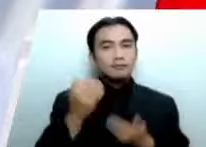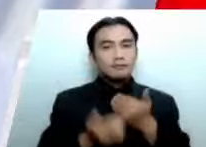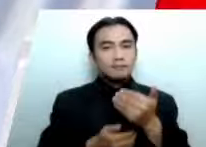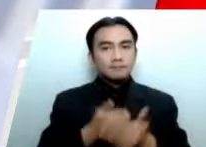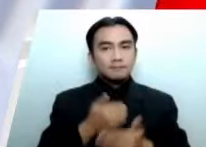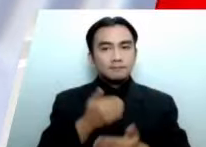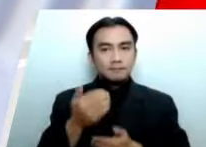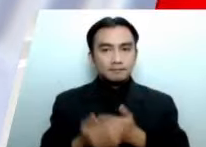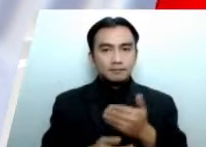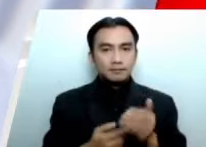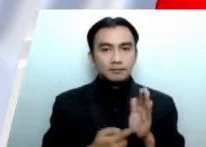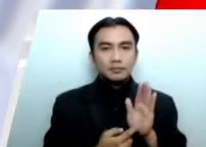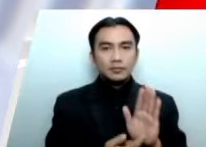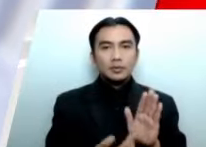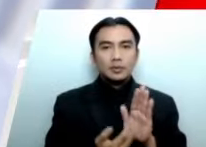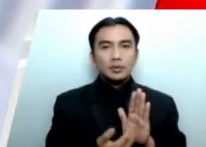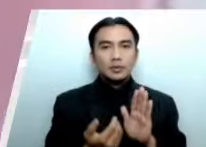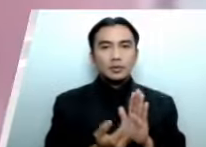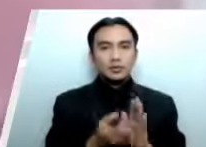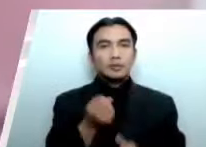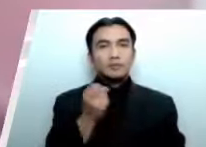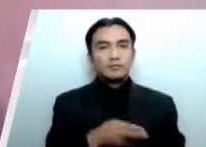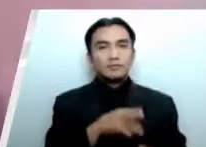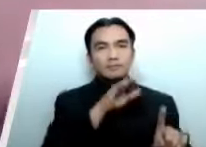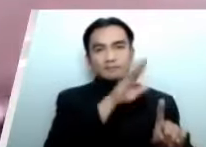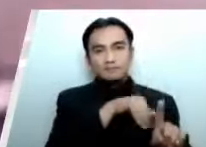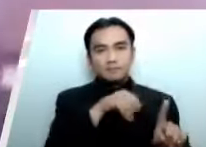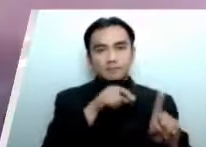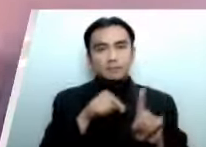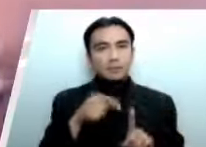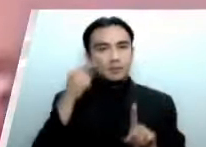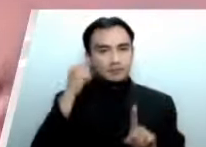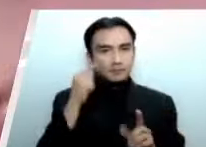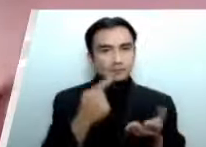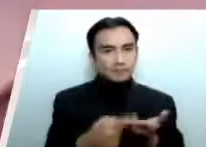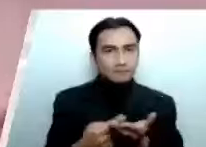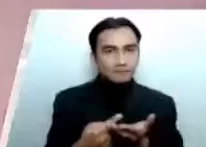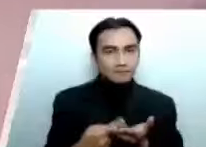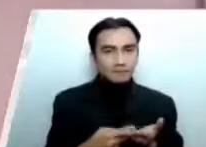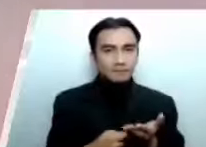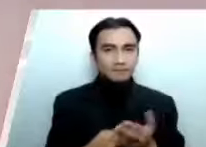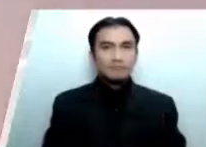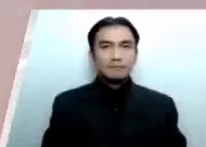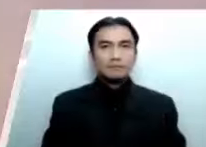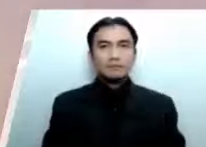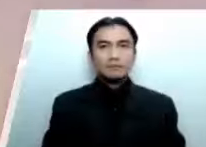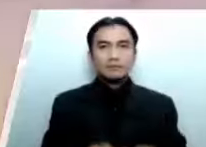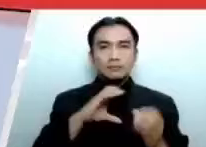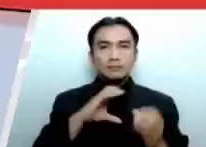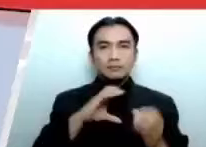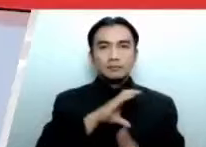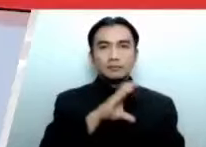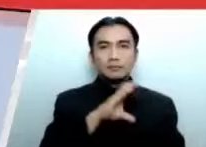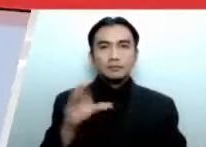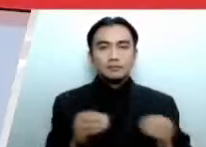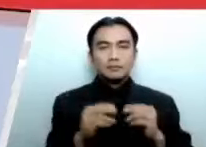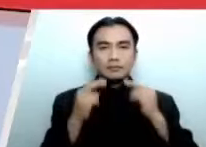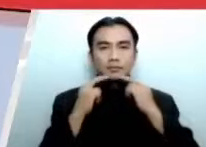issuance of the show cause order. Bernadette Reyes, nagbabalita para sa GMA Integrated News. Sa